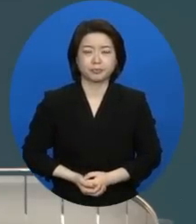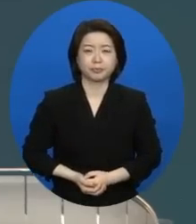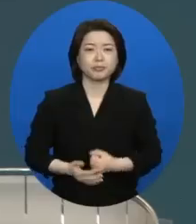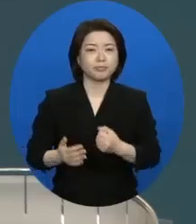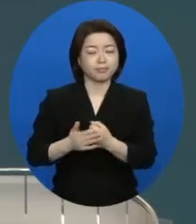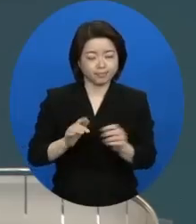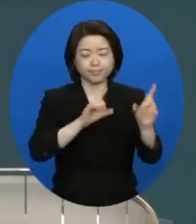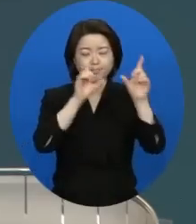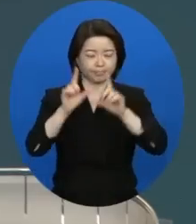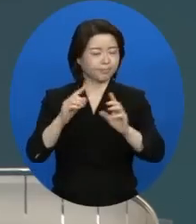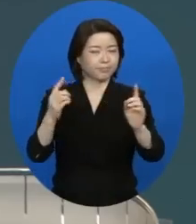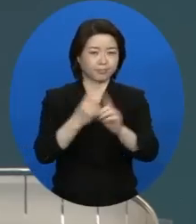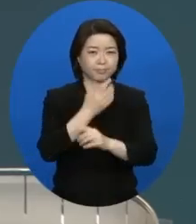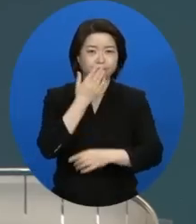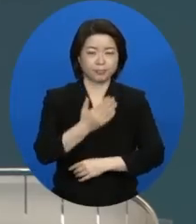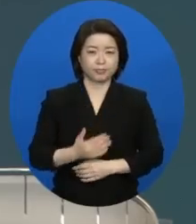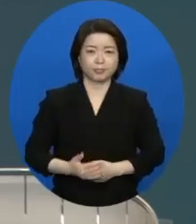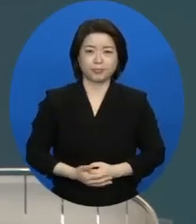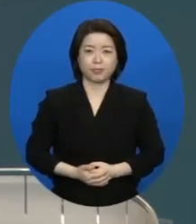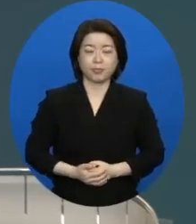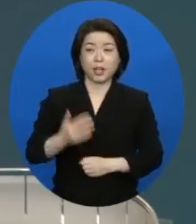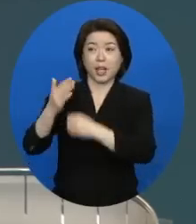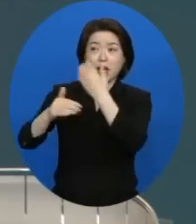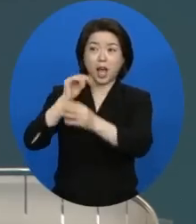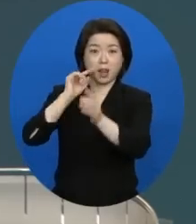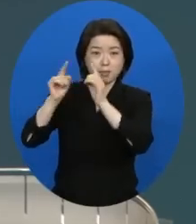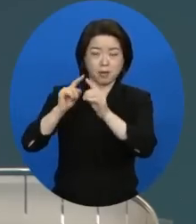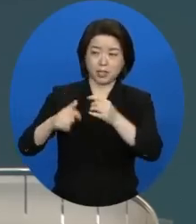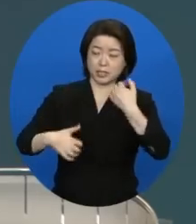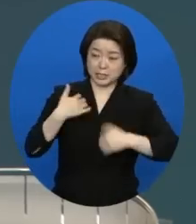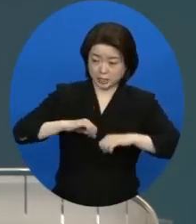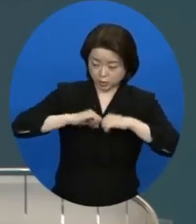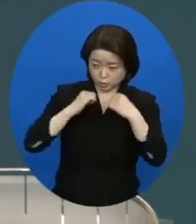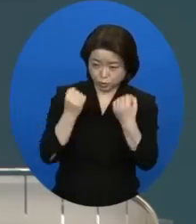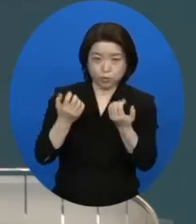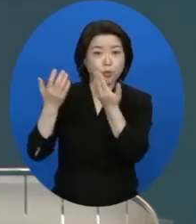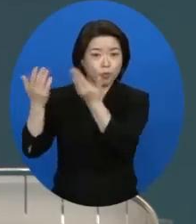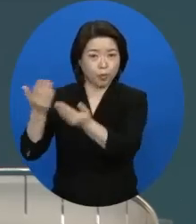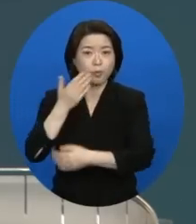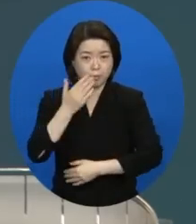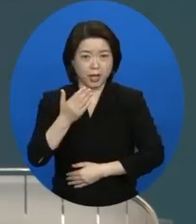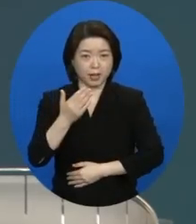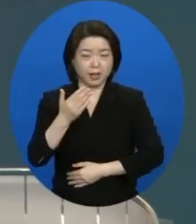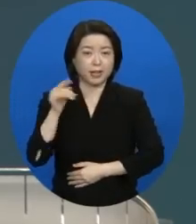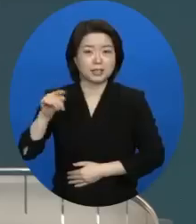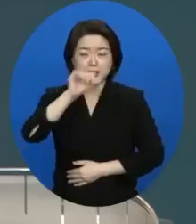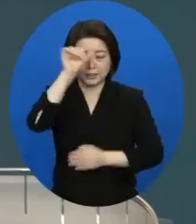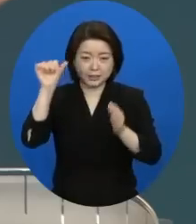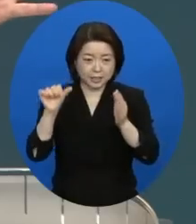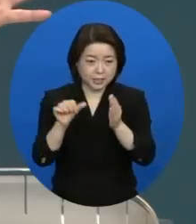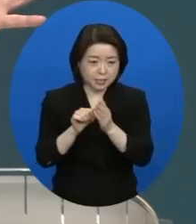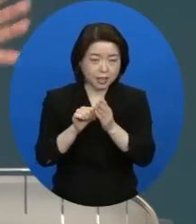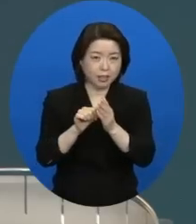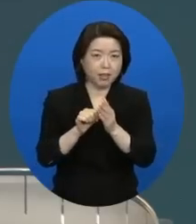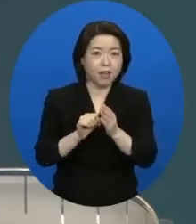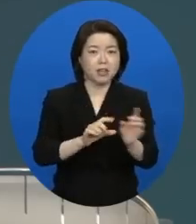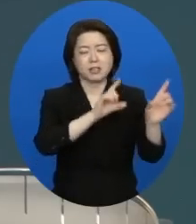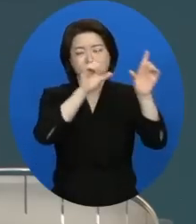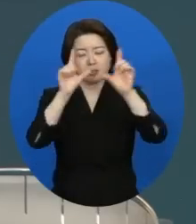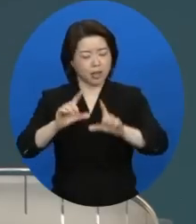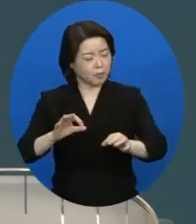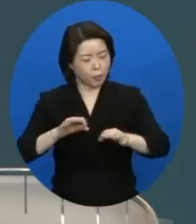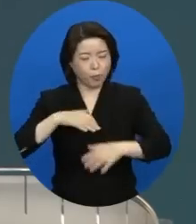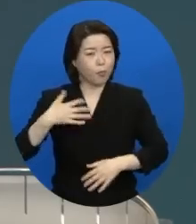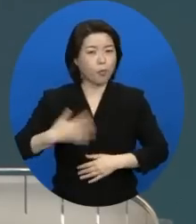그러니까 삶이 바뀌어버리는 거예요. 하나님의 말씀에 즐거이 순종이 되니 그 인생이 놀라운 삶이 되는